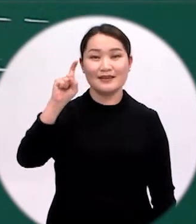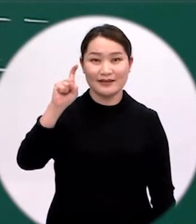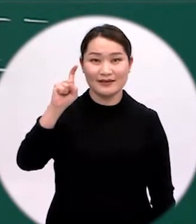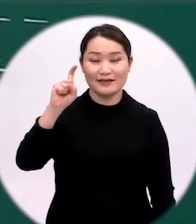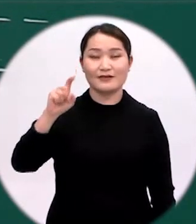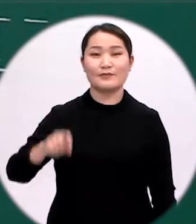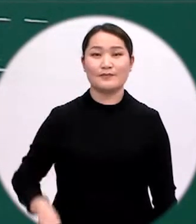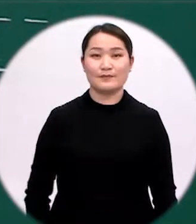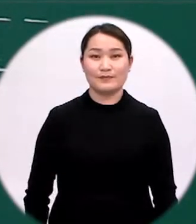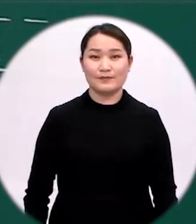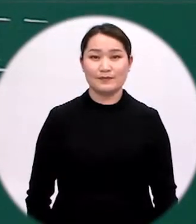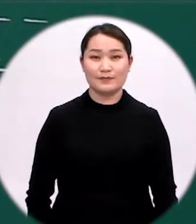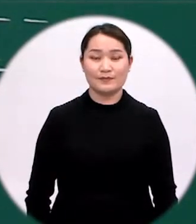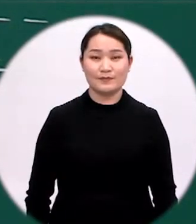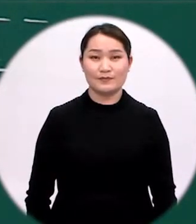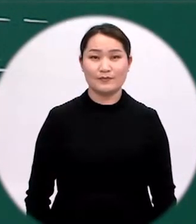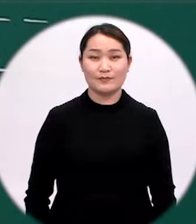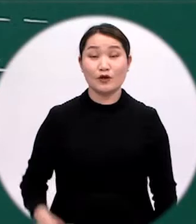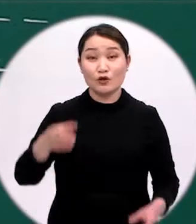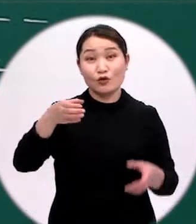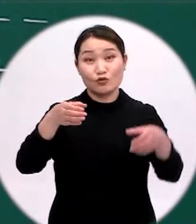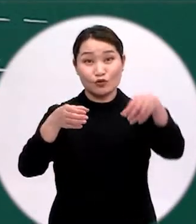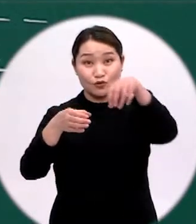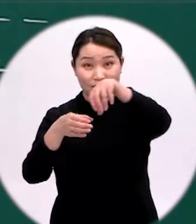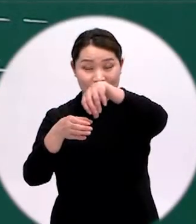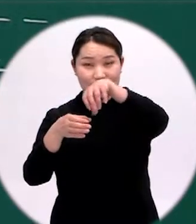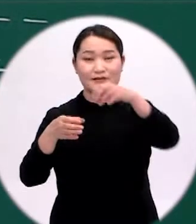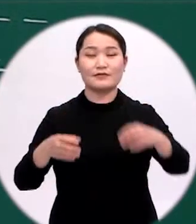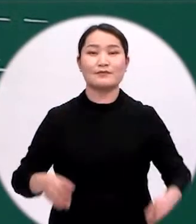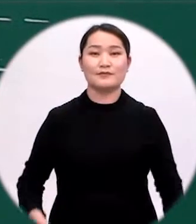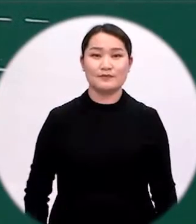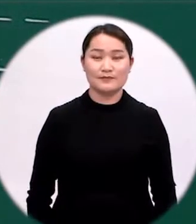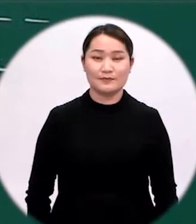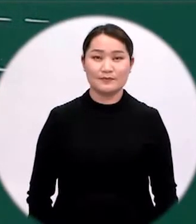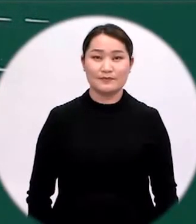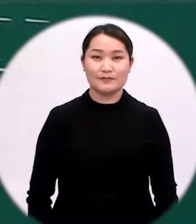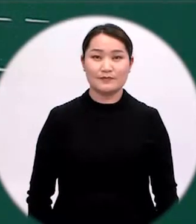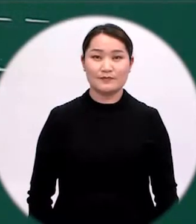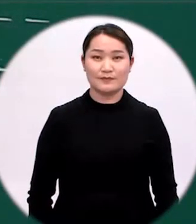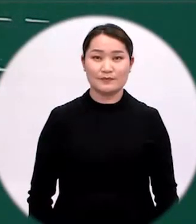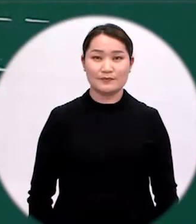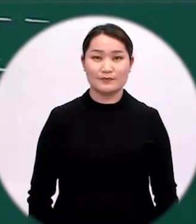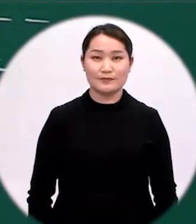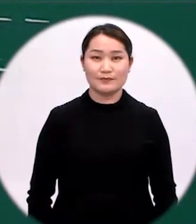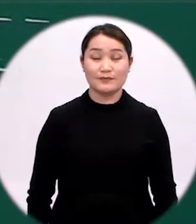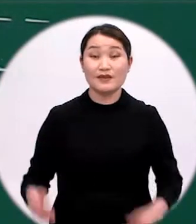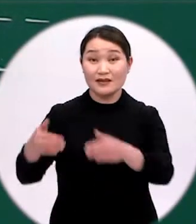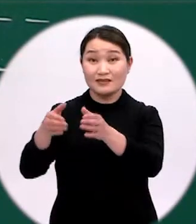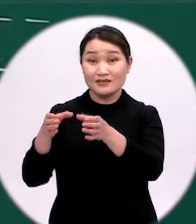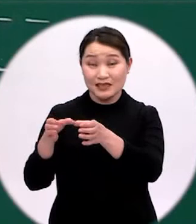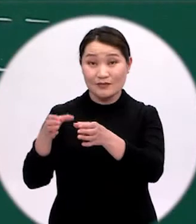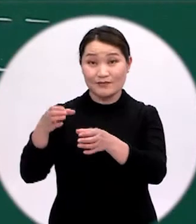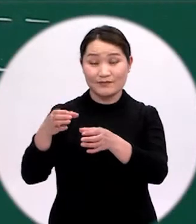Юу лэх гэсэн? Үгийг багш нь бичлээ. Юулах гэдэг маань юу гэсэн утгатай үг лээ? Нэг